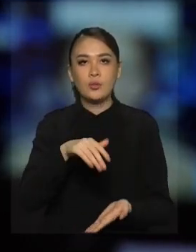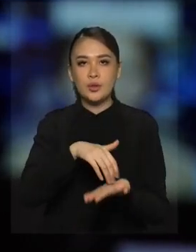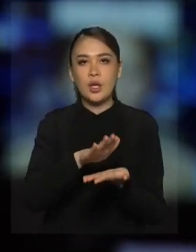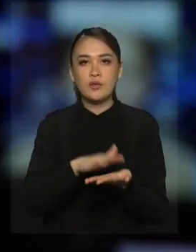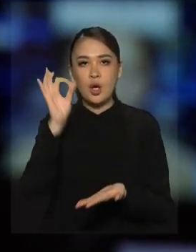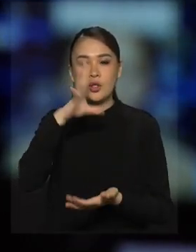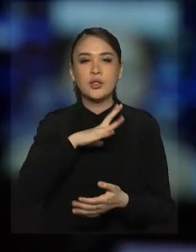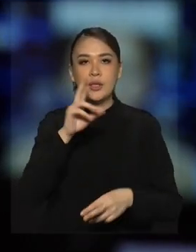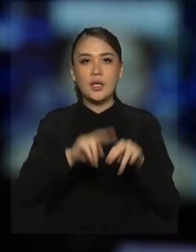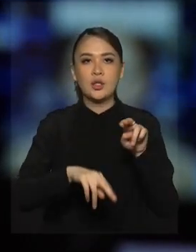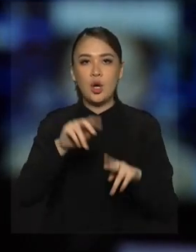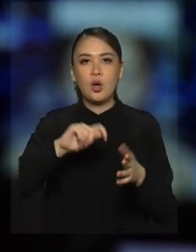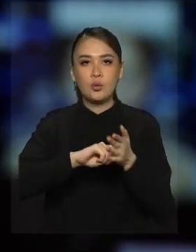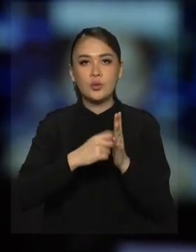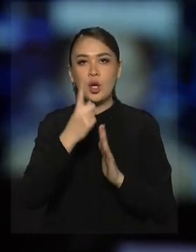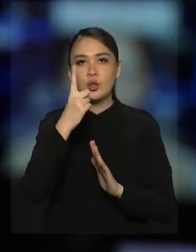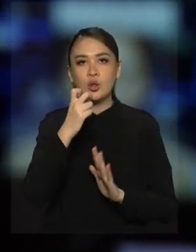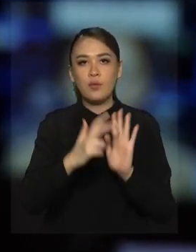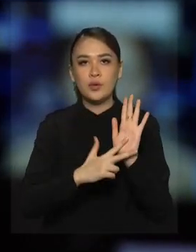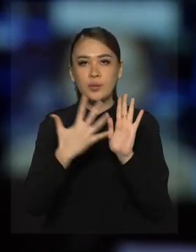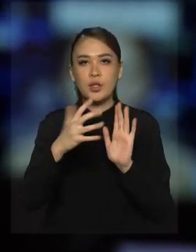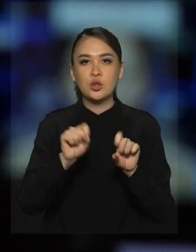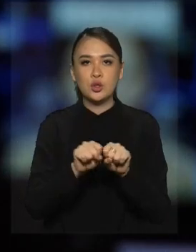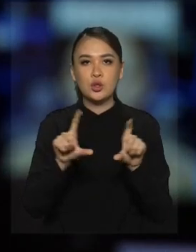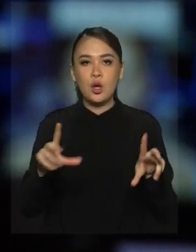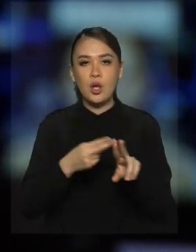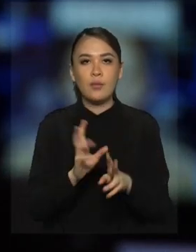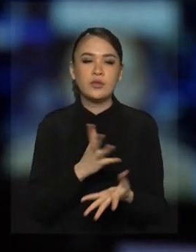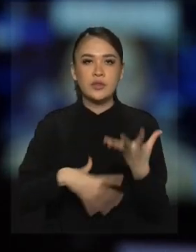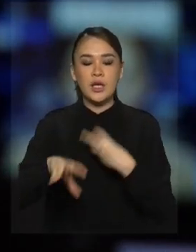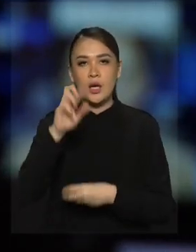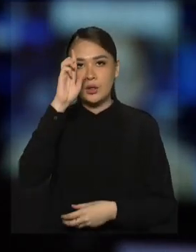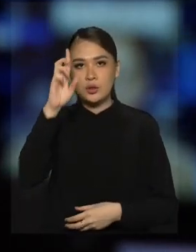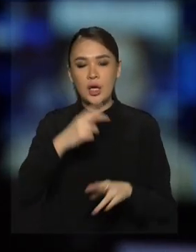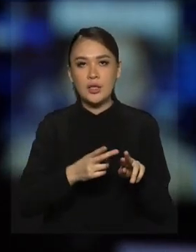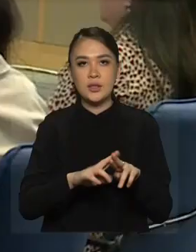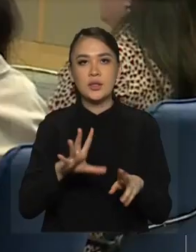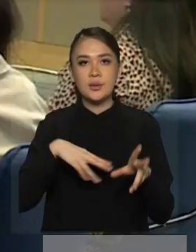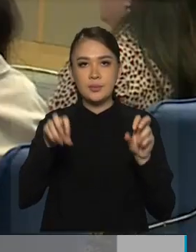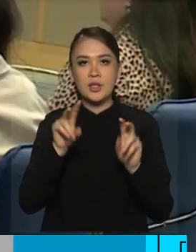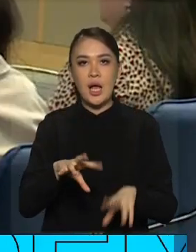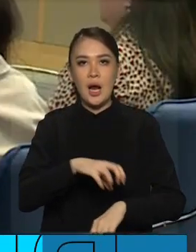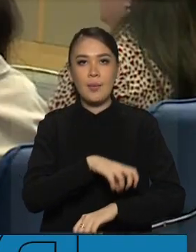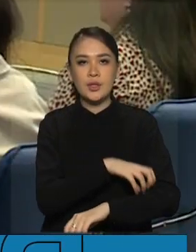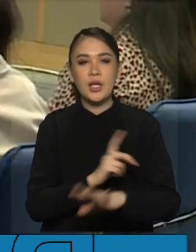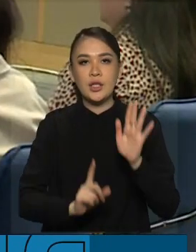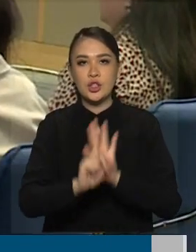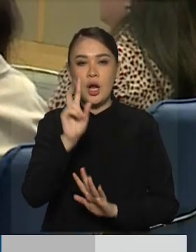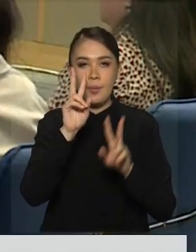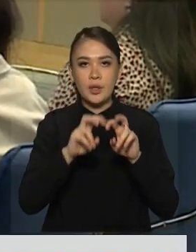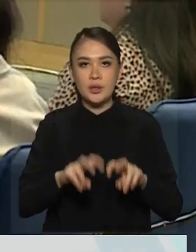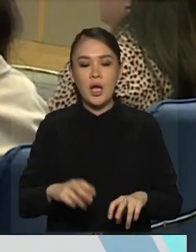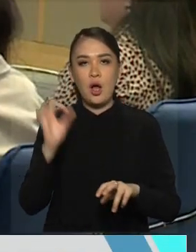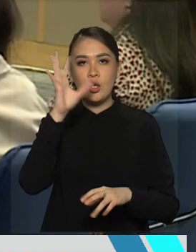на строительство под ключ 185 школ по всей стране. Специальная комиссия уже начала рассмотрение